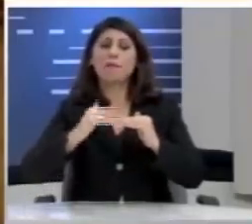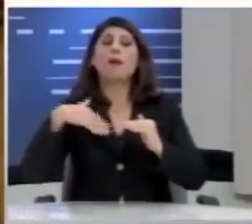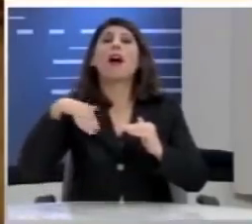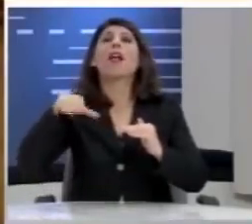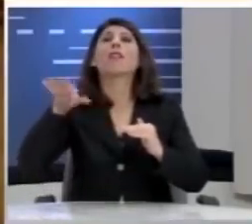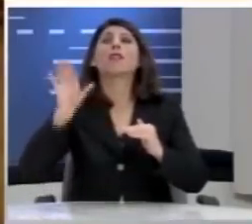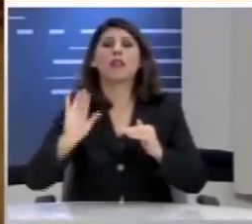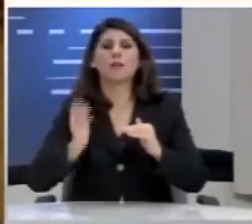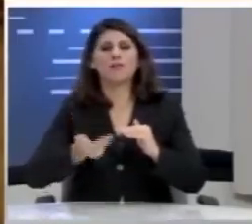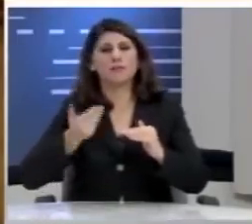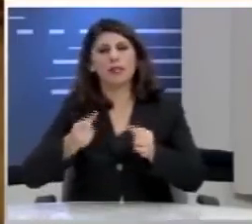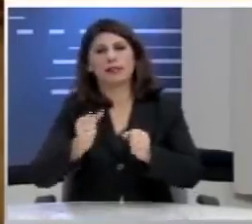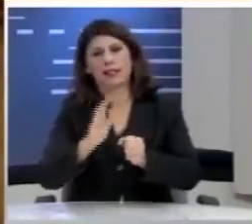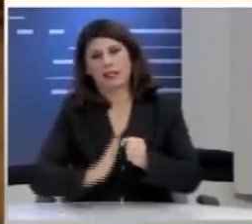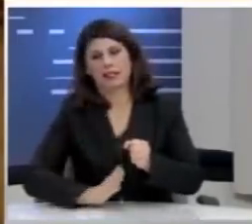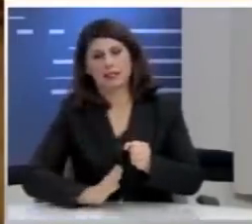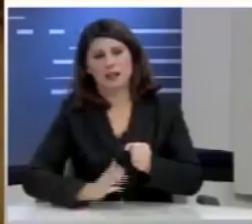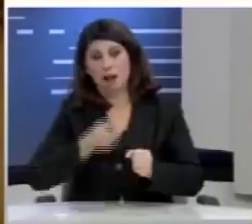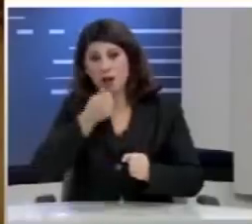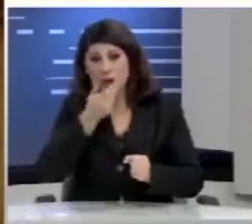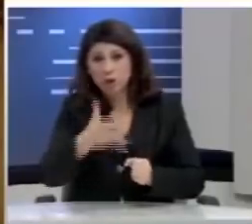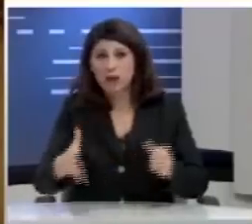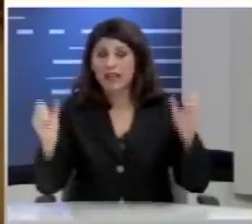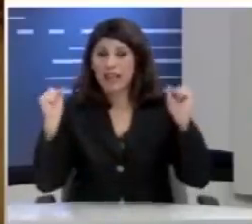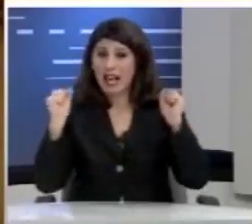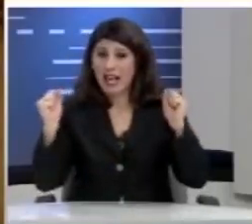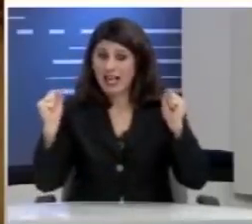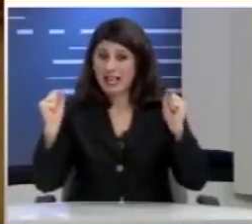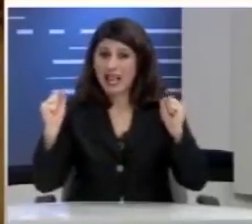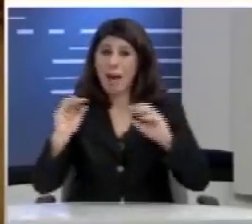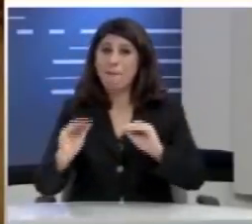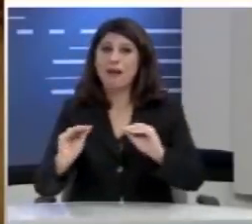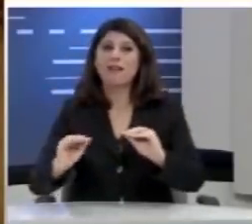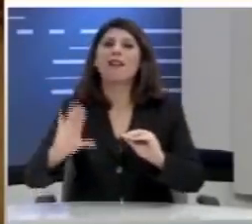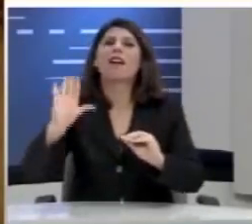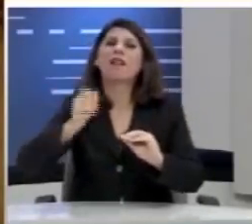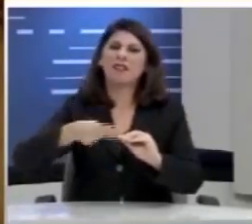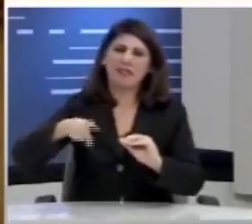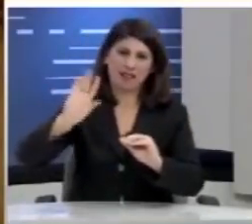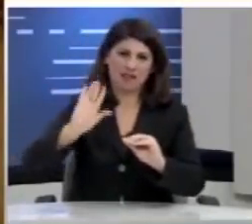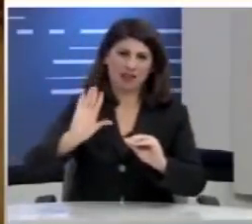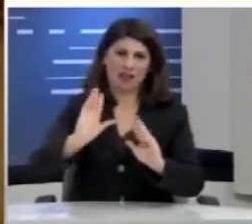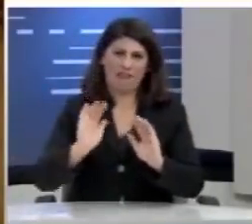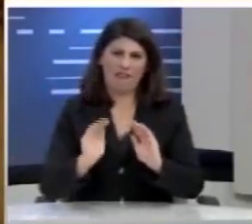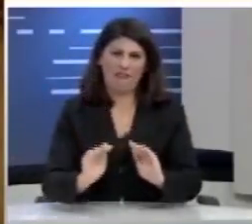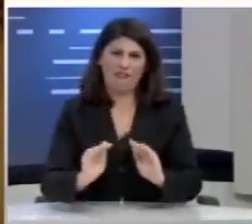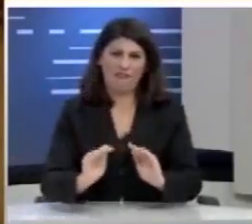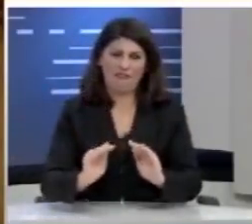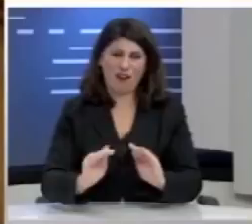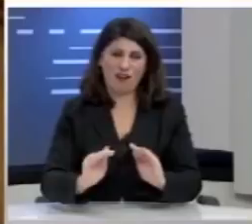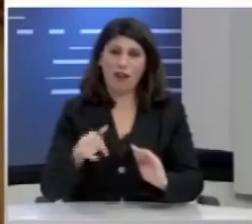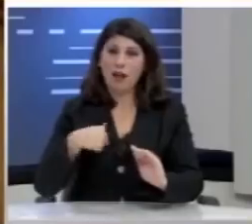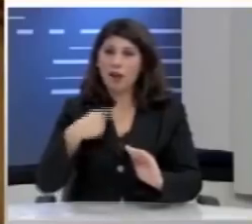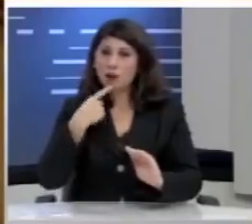που είχαν πριν την εκδήλωση της κρίσης. Οι δαπάνες για υγεία και παιδεία δεν πρόκειται να αυξηθούν. Η